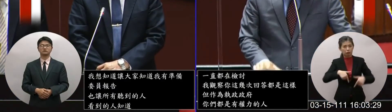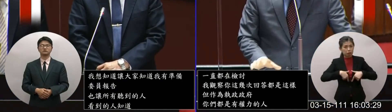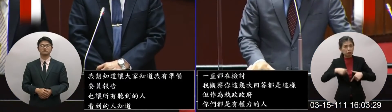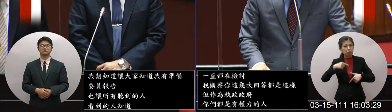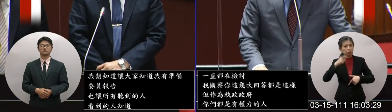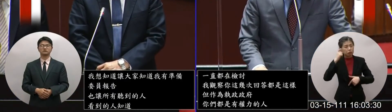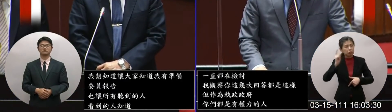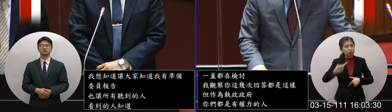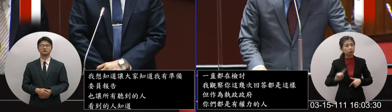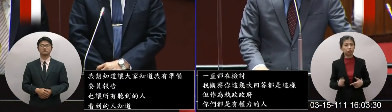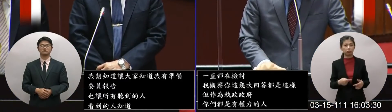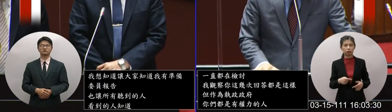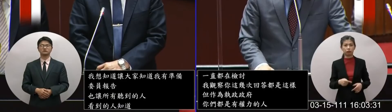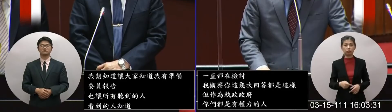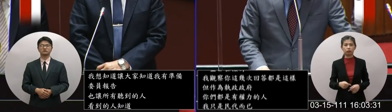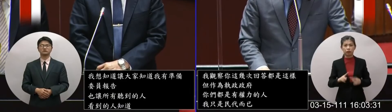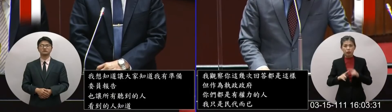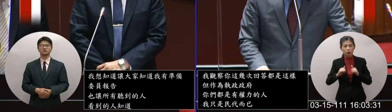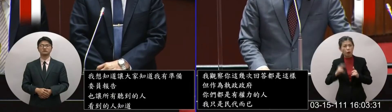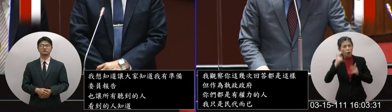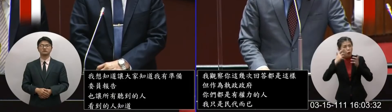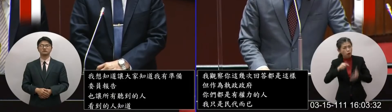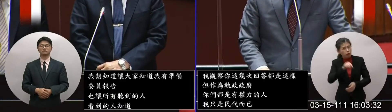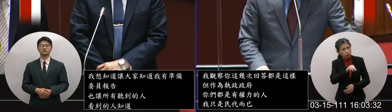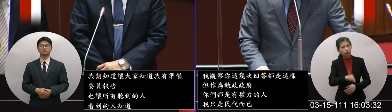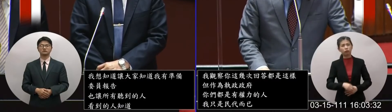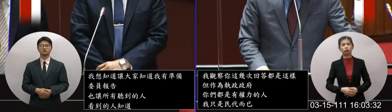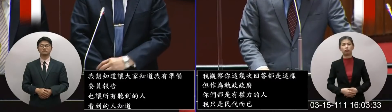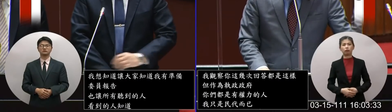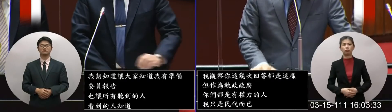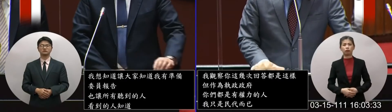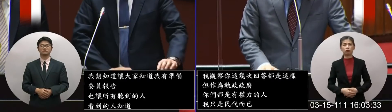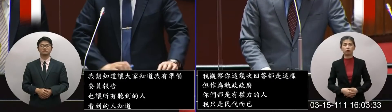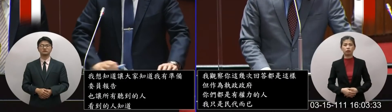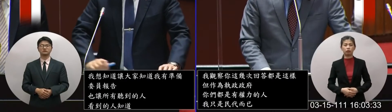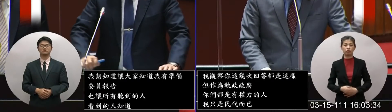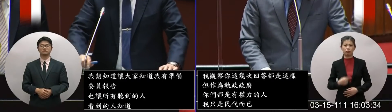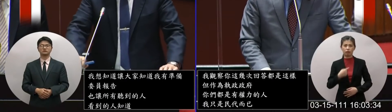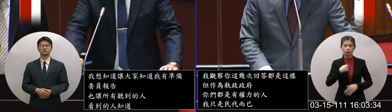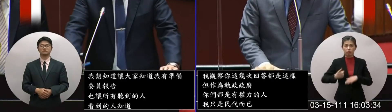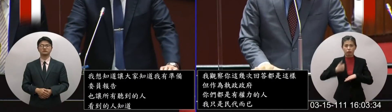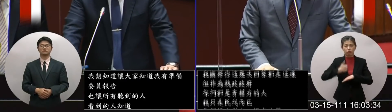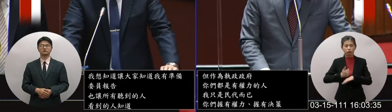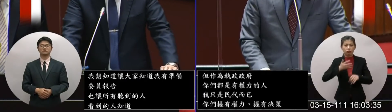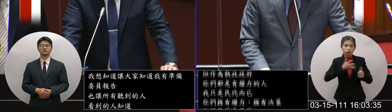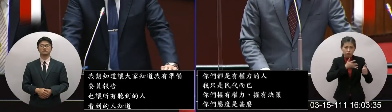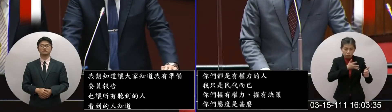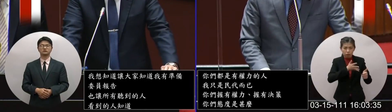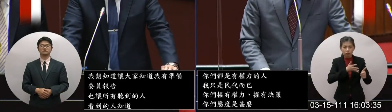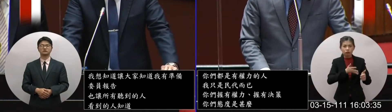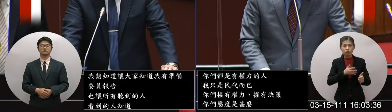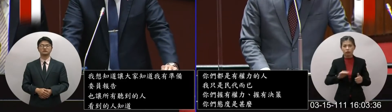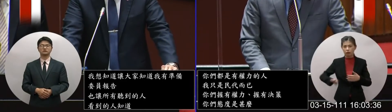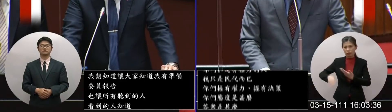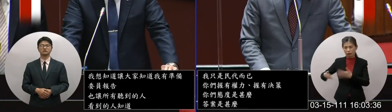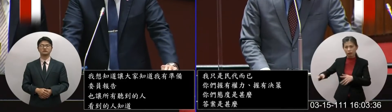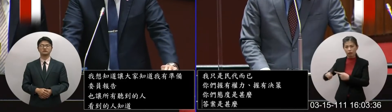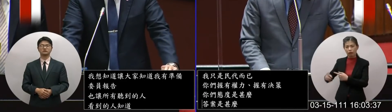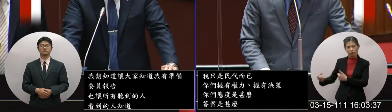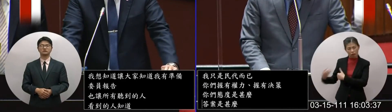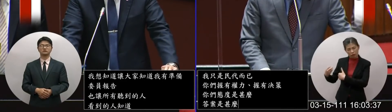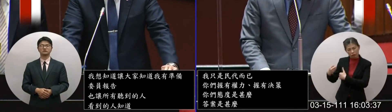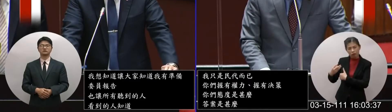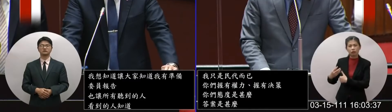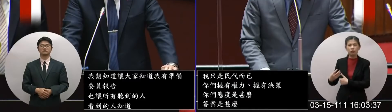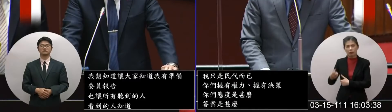么？答案是什么？人民很关心。我今天上执行台还一堆人交代我，包括乡亲